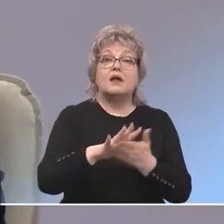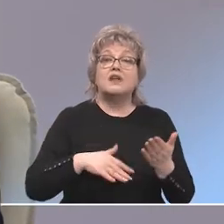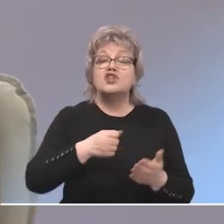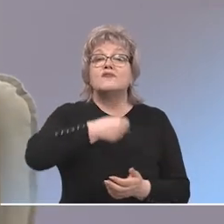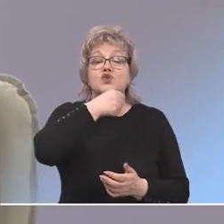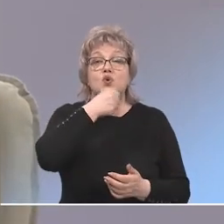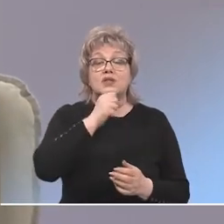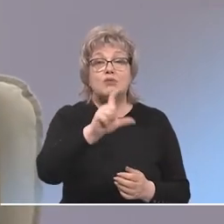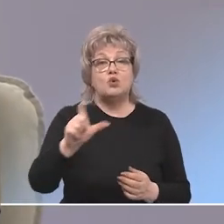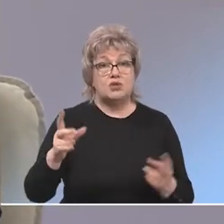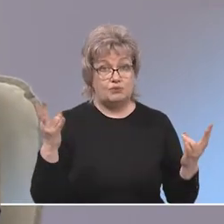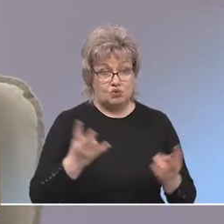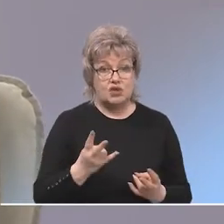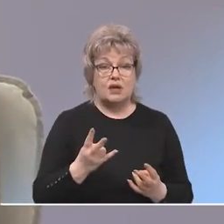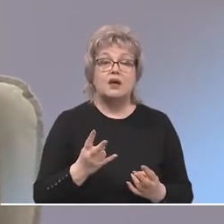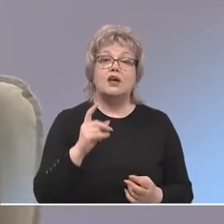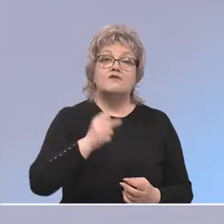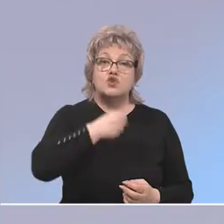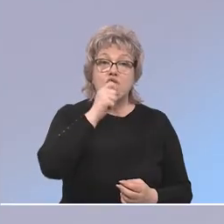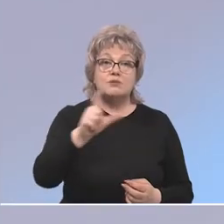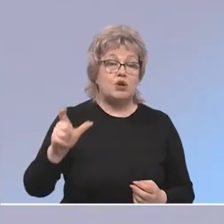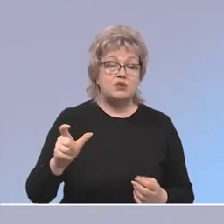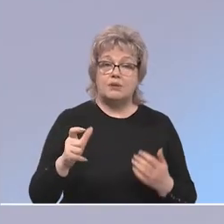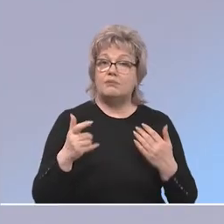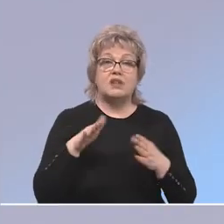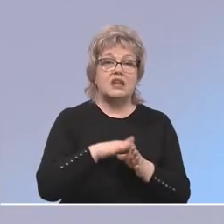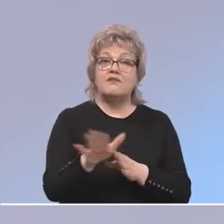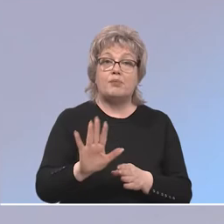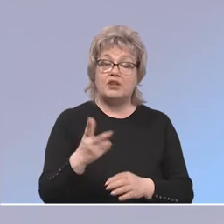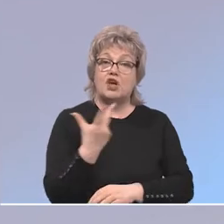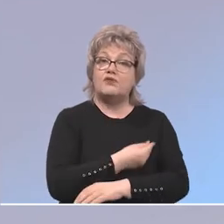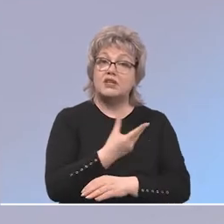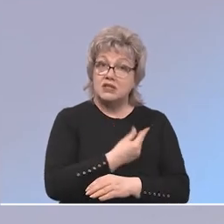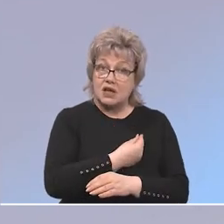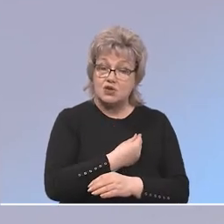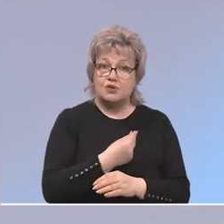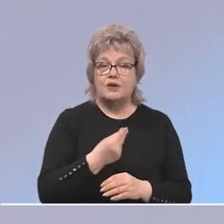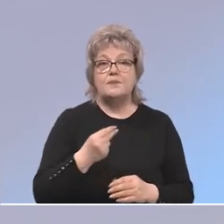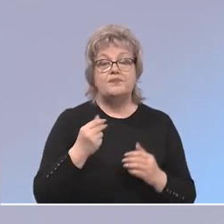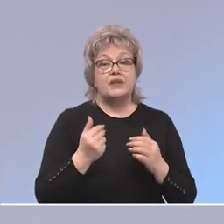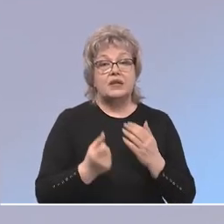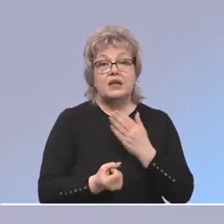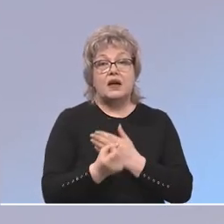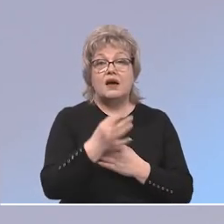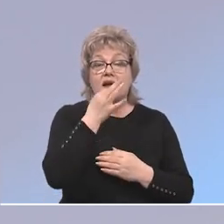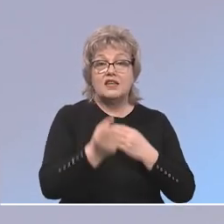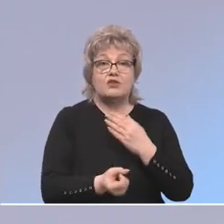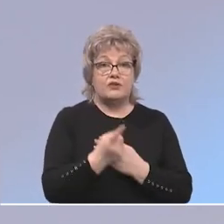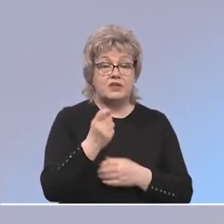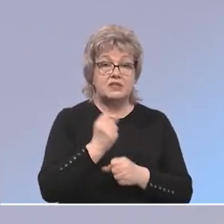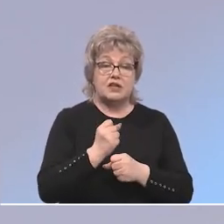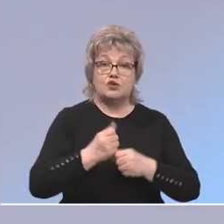что? Взрослым людям вот нужна что-то? Взрослым людям уже не проводят вакцинацию, и для раннего выявления